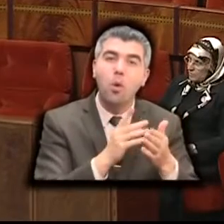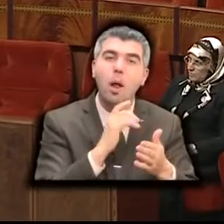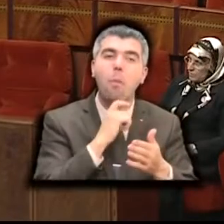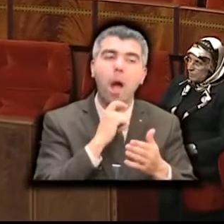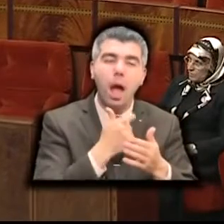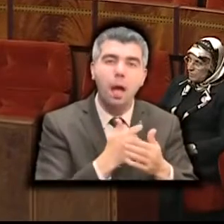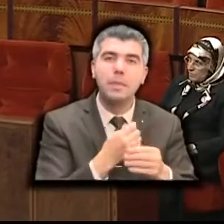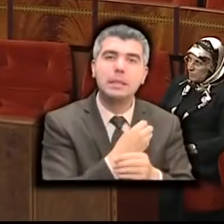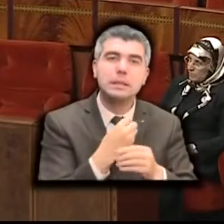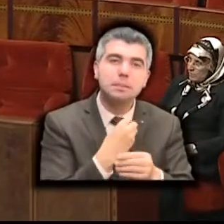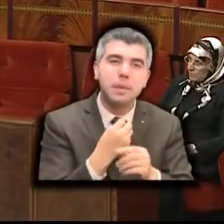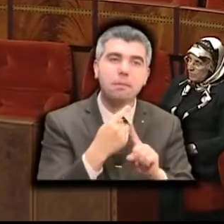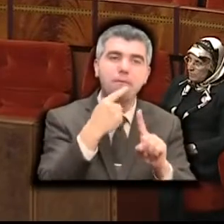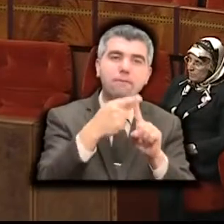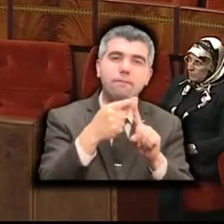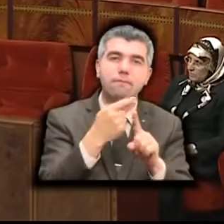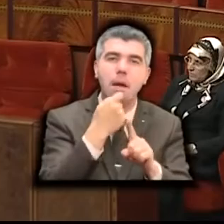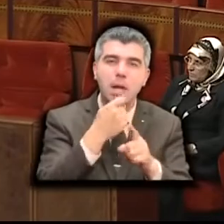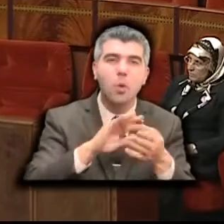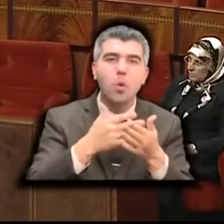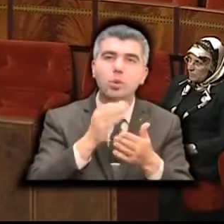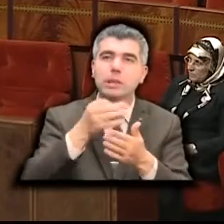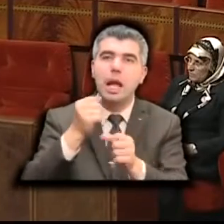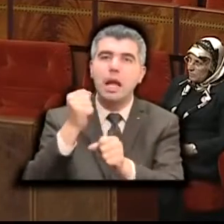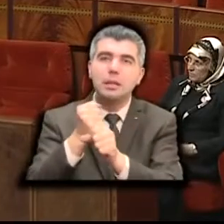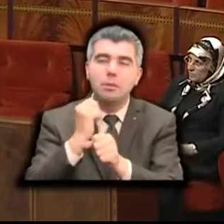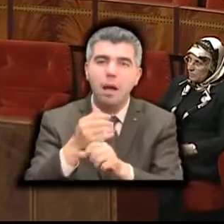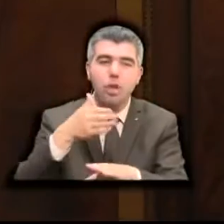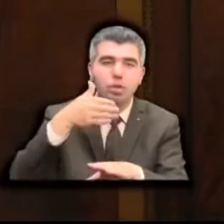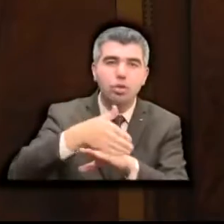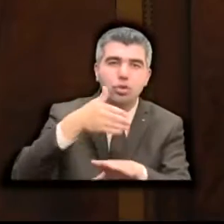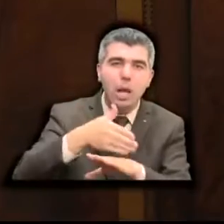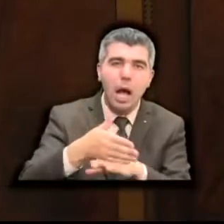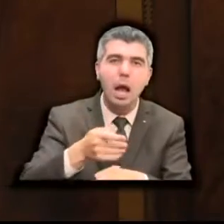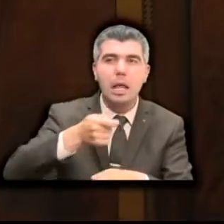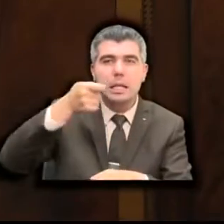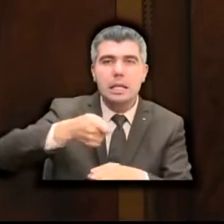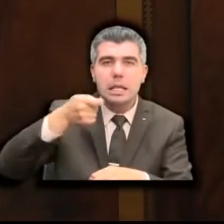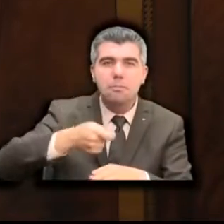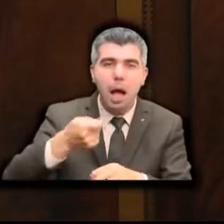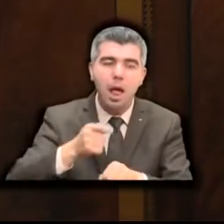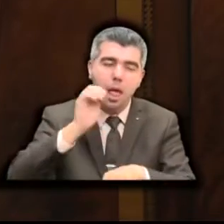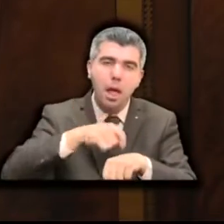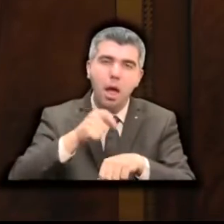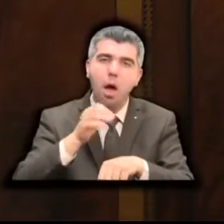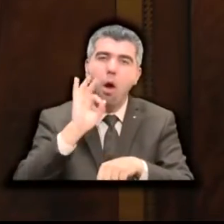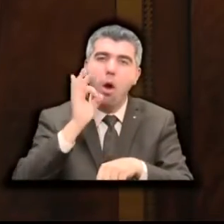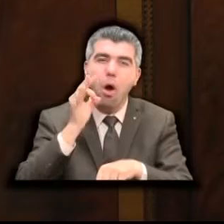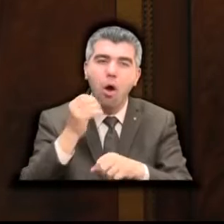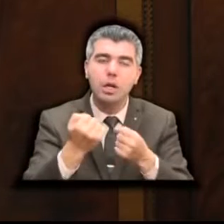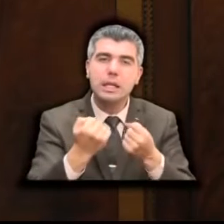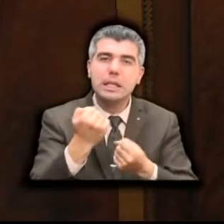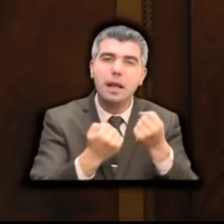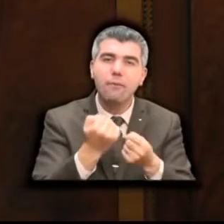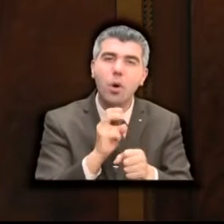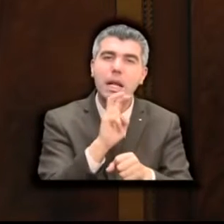الحرة، وهو إجراء انتظره النجارون والصباغون والصناع التقليديون والسائق المهنيون